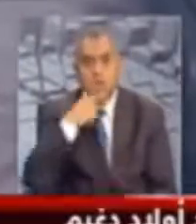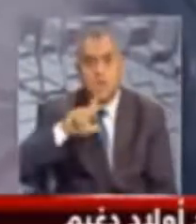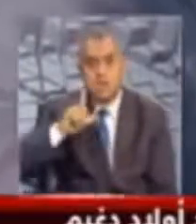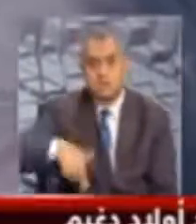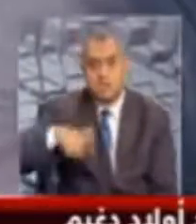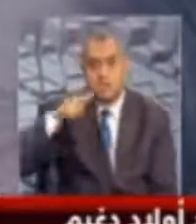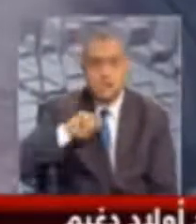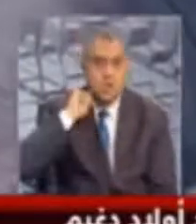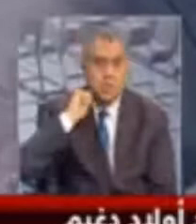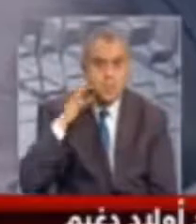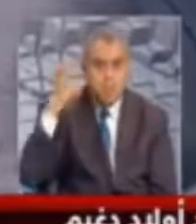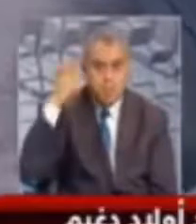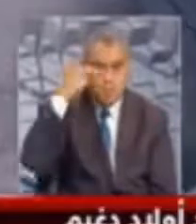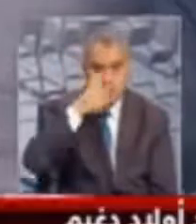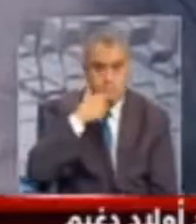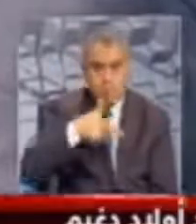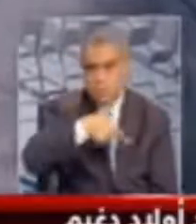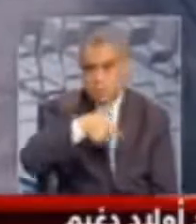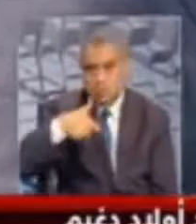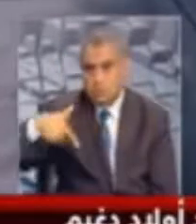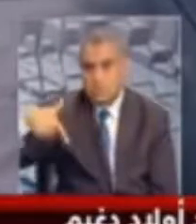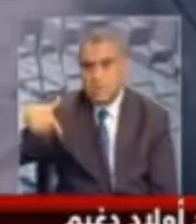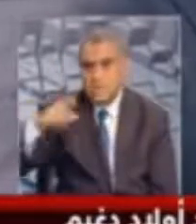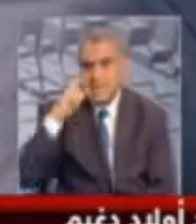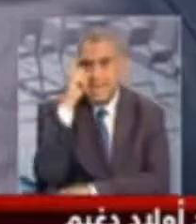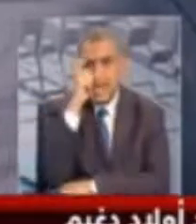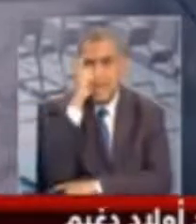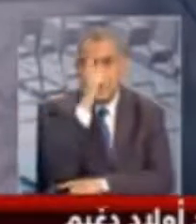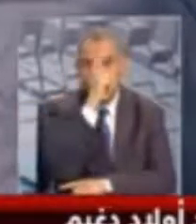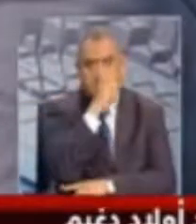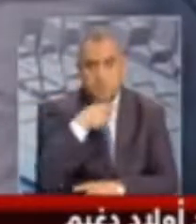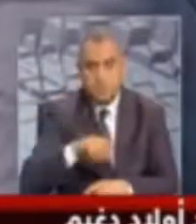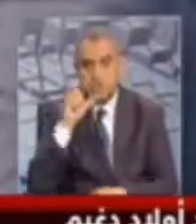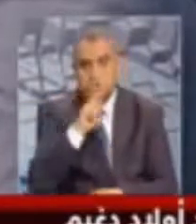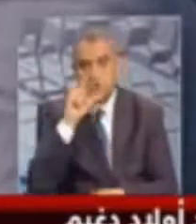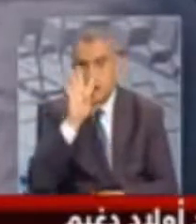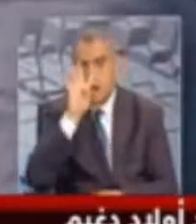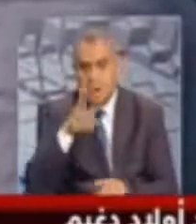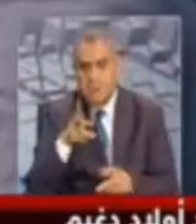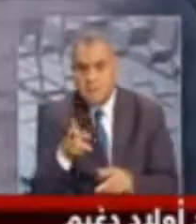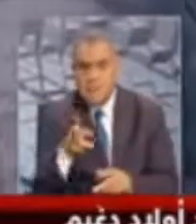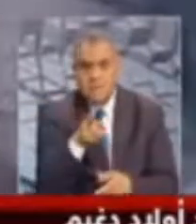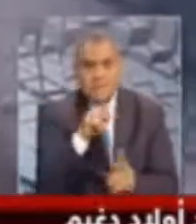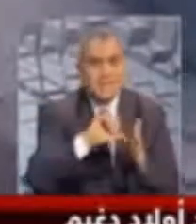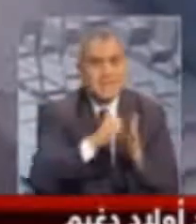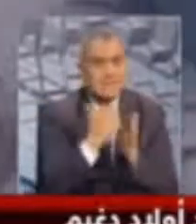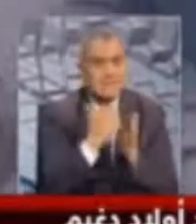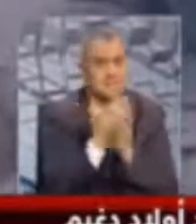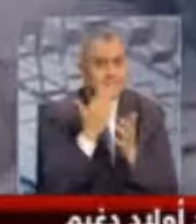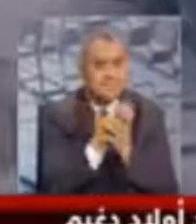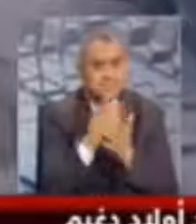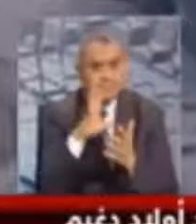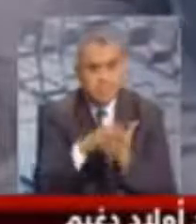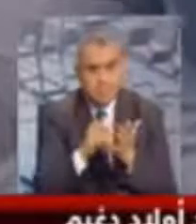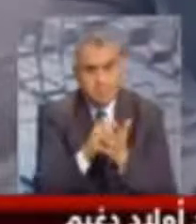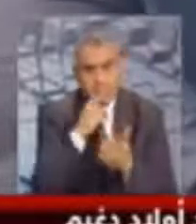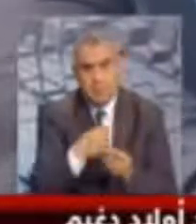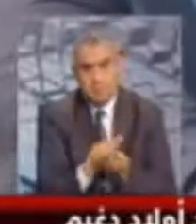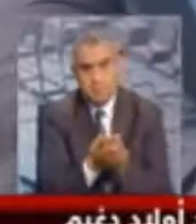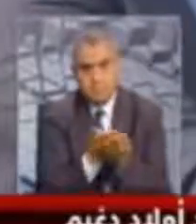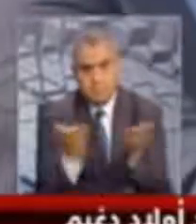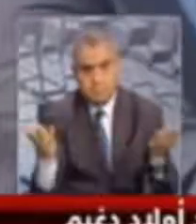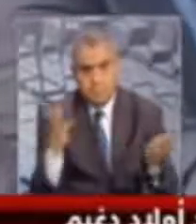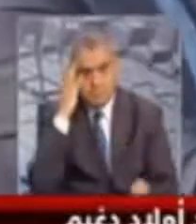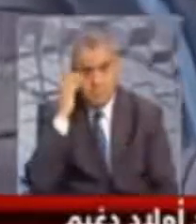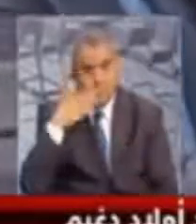محافظة ليصل العدد إلى 660 مسجدا في غضون 4 شهور، دلالة ذلك؟ بداية أنا طبعا يطيب لي أن